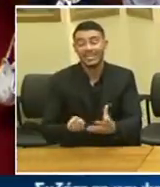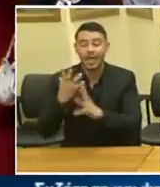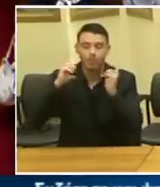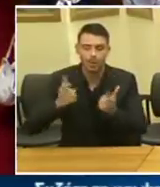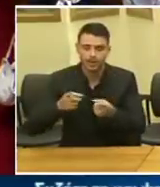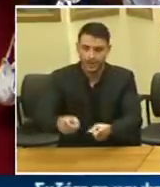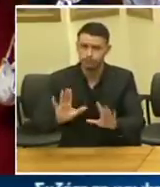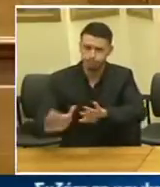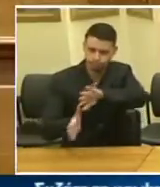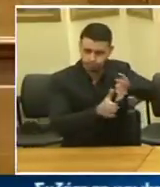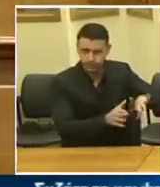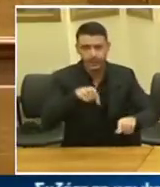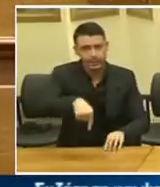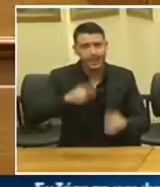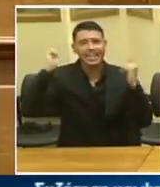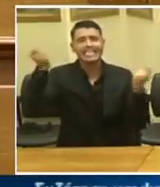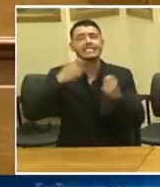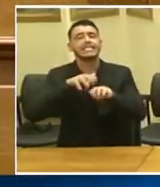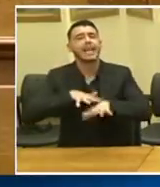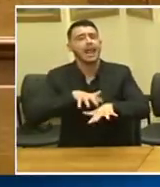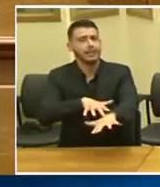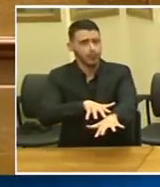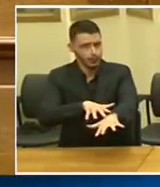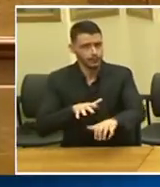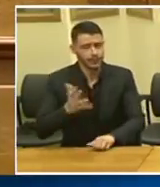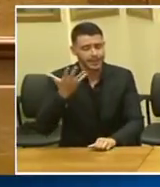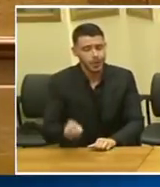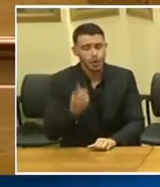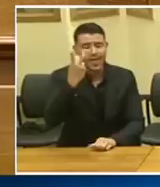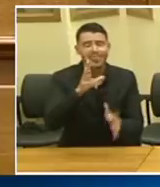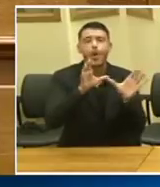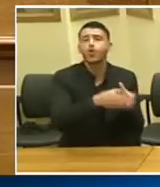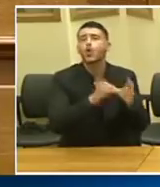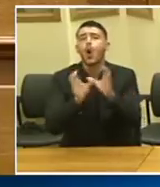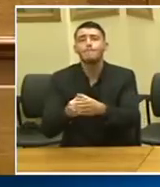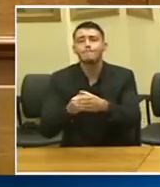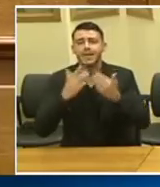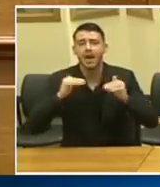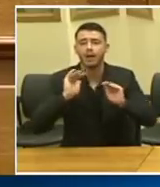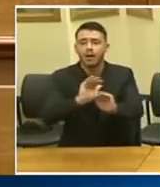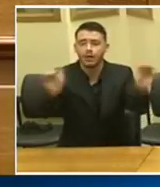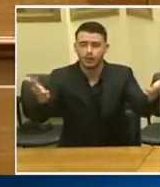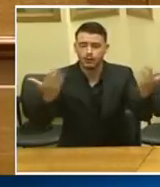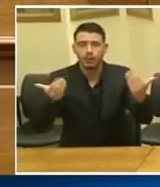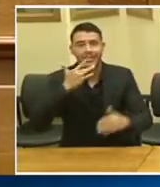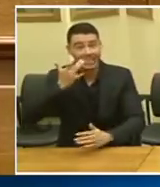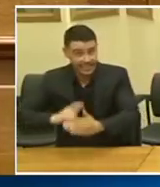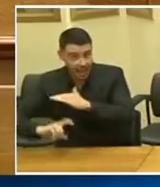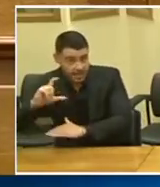Το σημερινό συλλαλητήριο, υπάρχουν δύο κόμματα στο οποίο καλούν ανοιχτά για συμμετοχή. Η Χρυσή Αυγή και η Νέα Δημοκρατία. Ναι ή